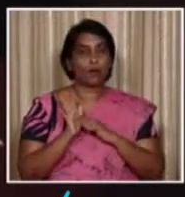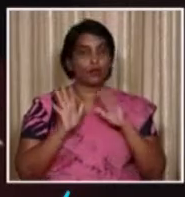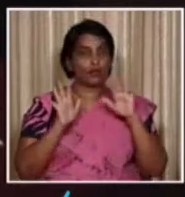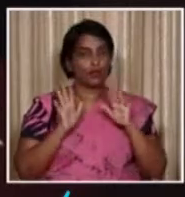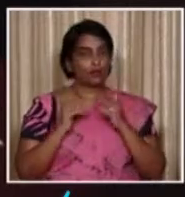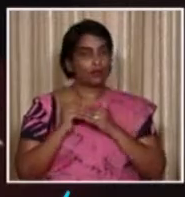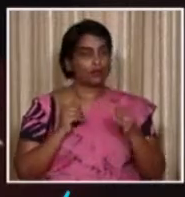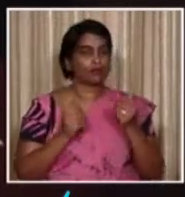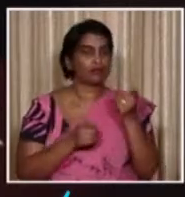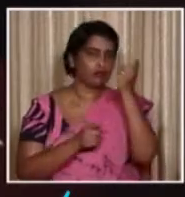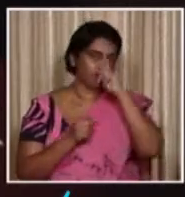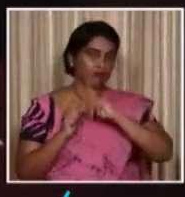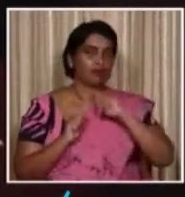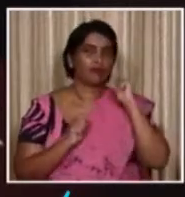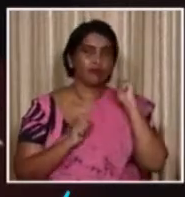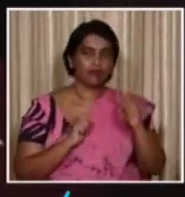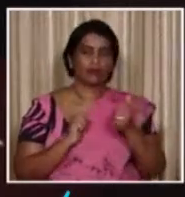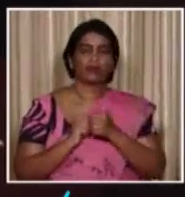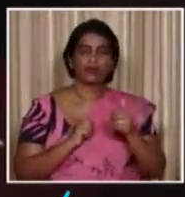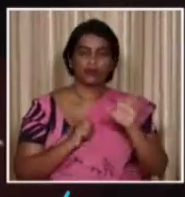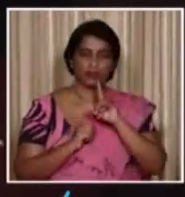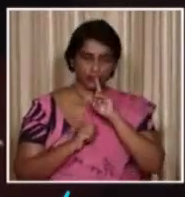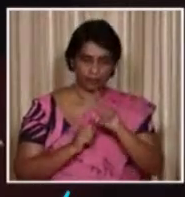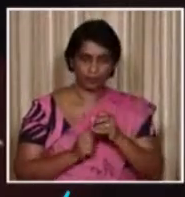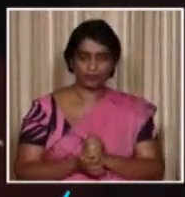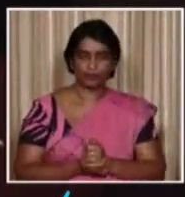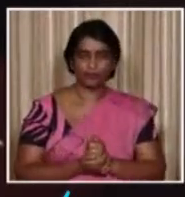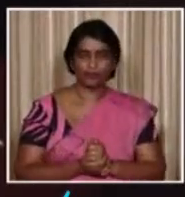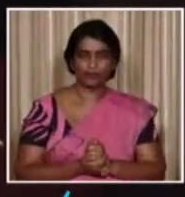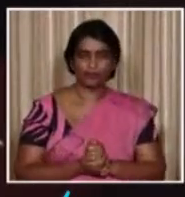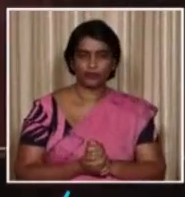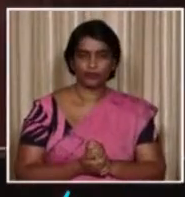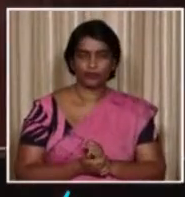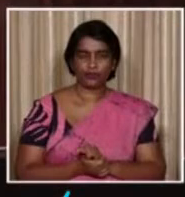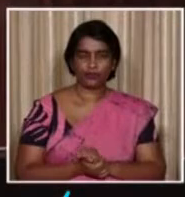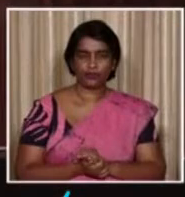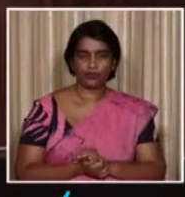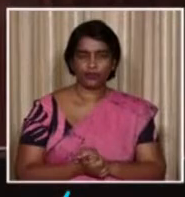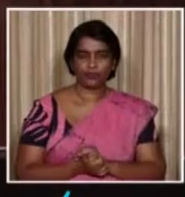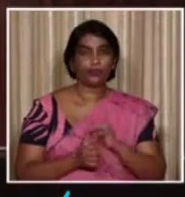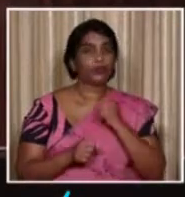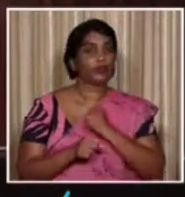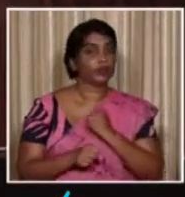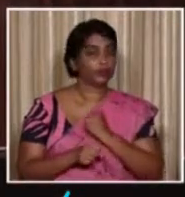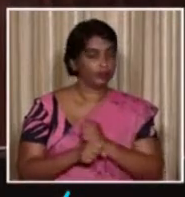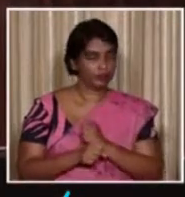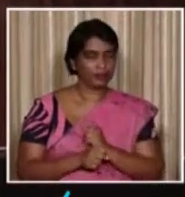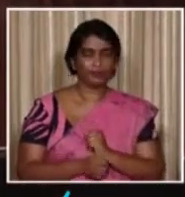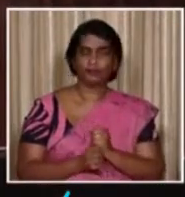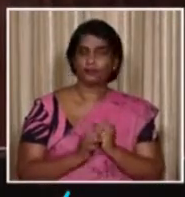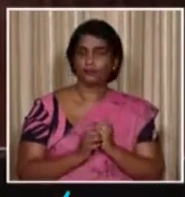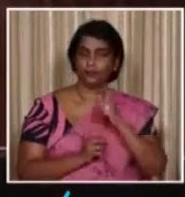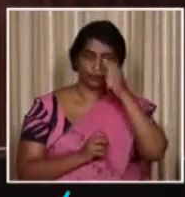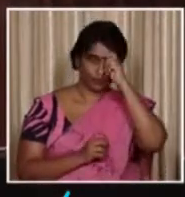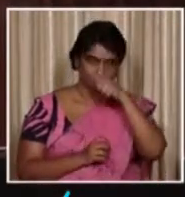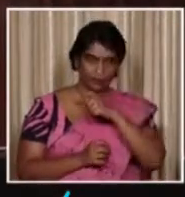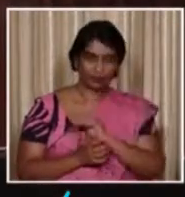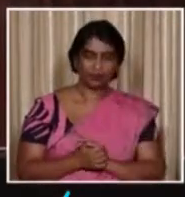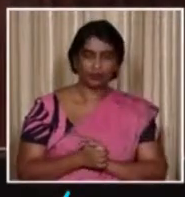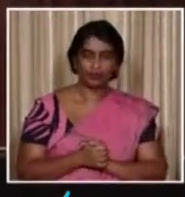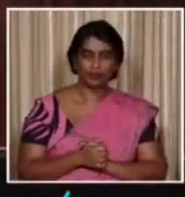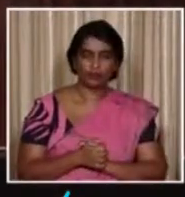සියලු වැටුප මේගොල්ලන්ට ගෙවන්න කටයුතු කරන්න කියලා අපි ඉල්ලා සිටිනවා හරි පැහැදිලි ගාමිණී වලේ බඩ මැත්තමා ඔව්